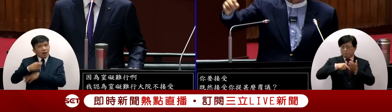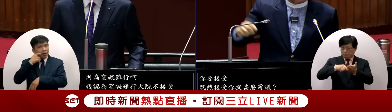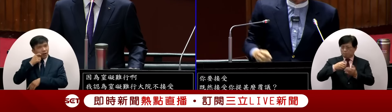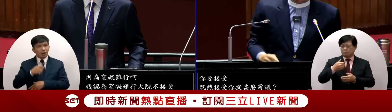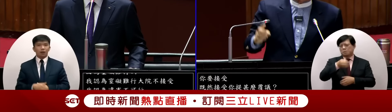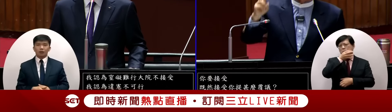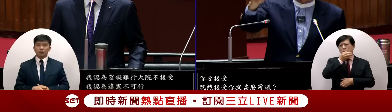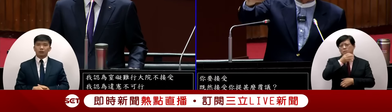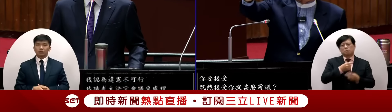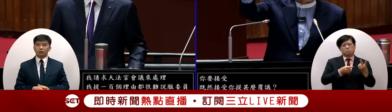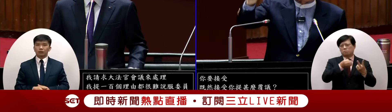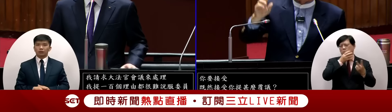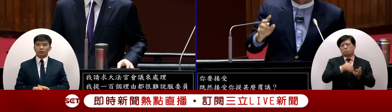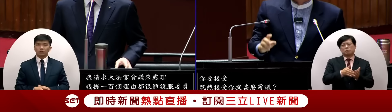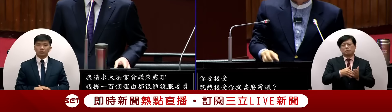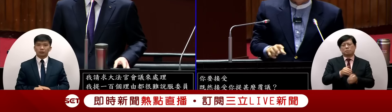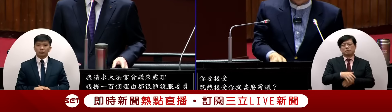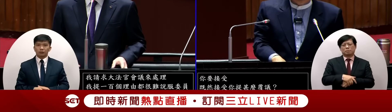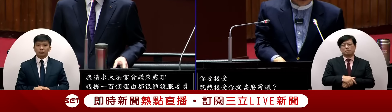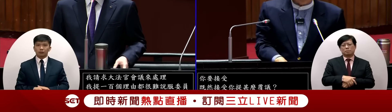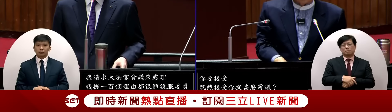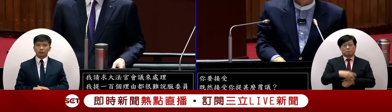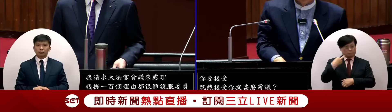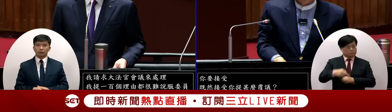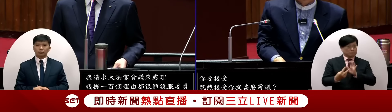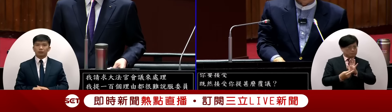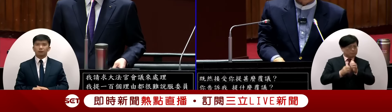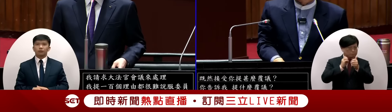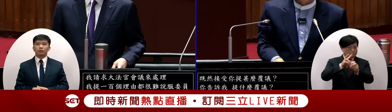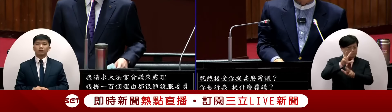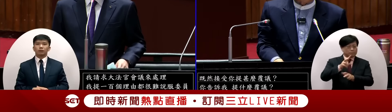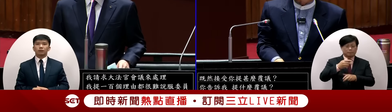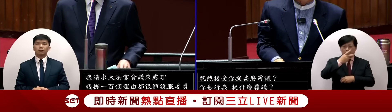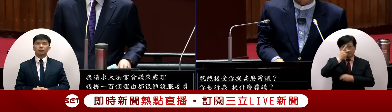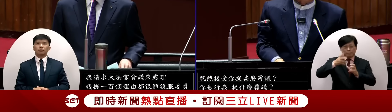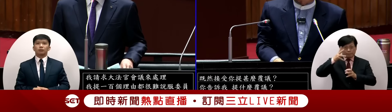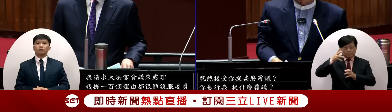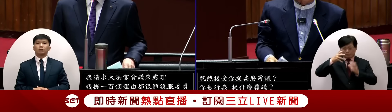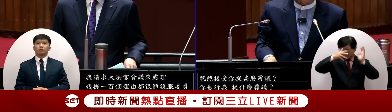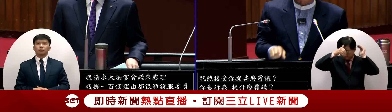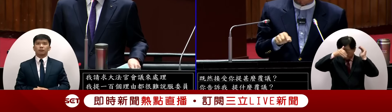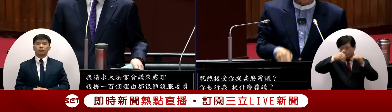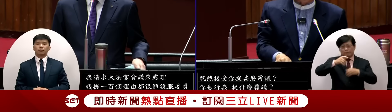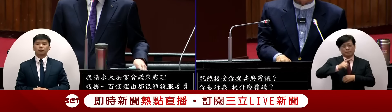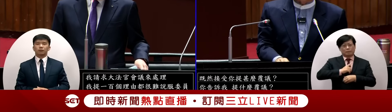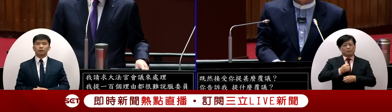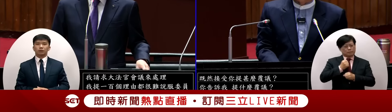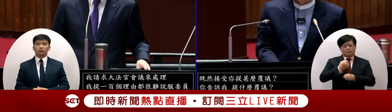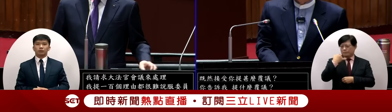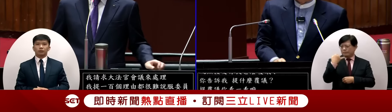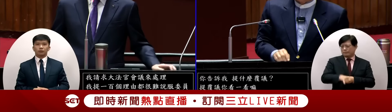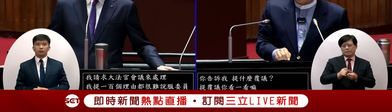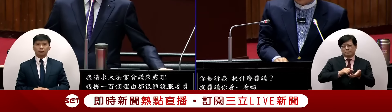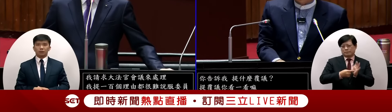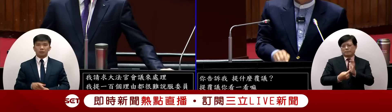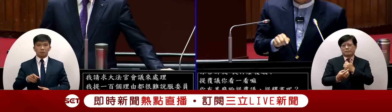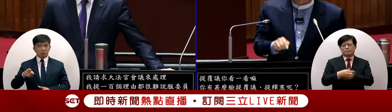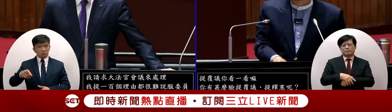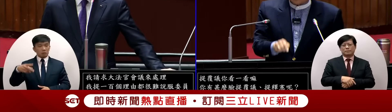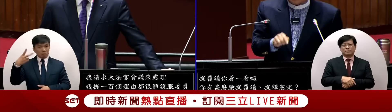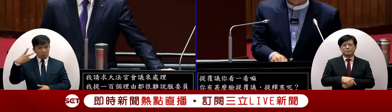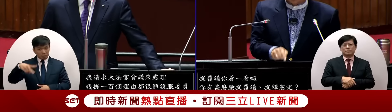够了啦，那是共总统剂量不高啊。而且老实讲，赖清德皇帝做了这个事情是最坏的示范。 再一次用这种方